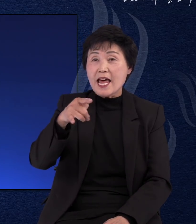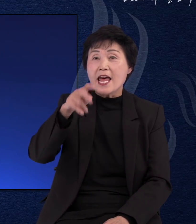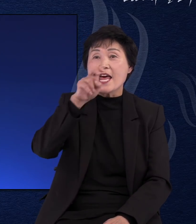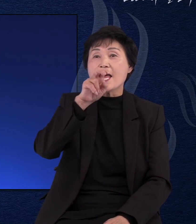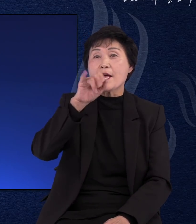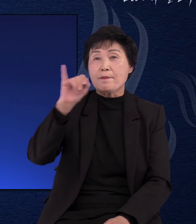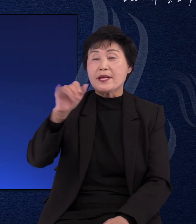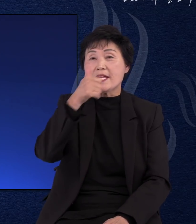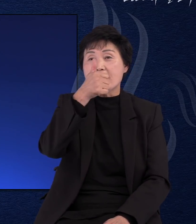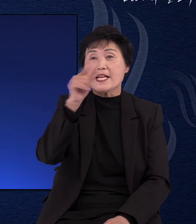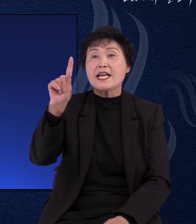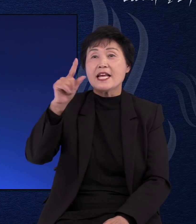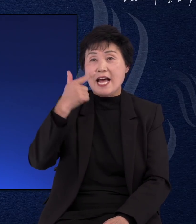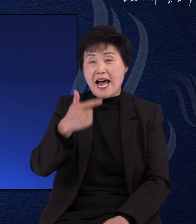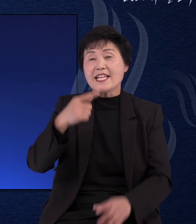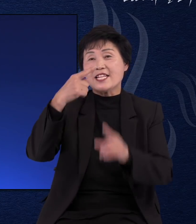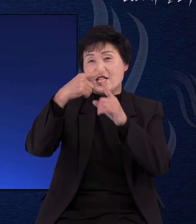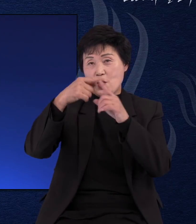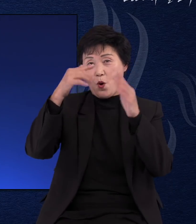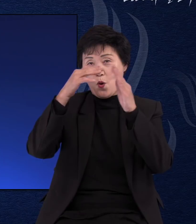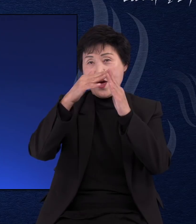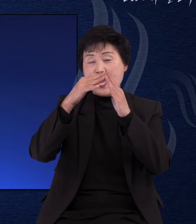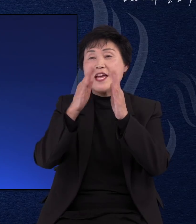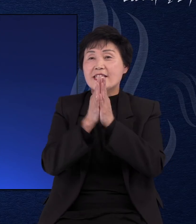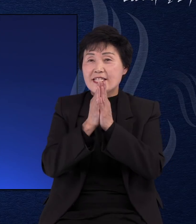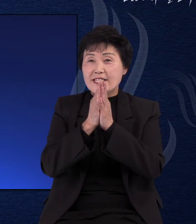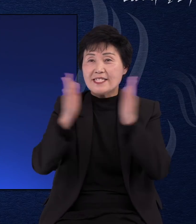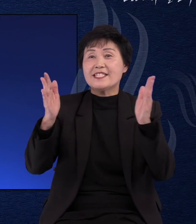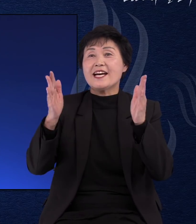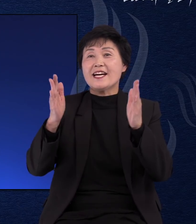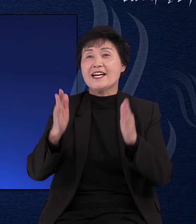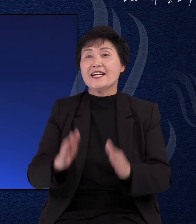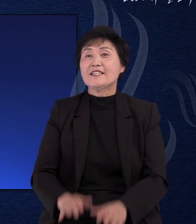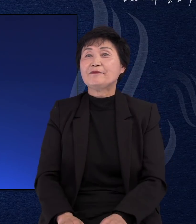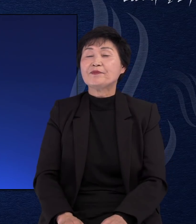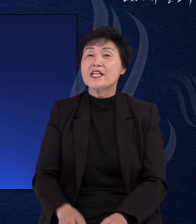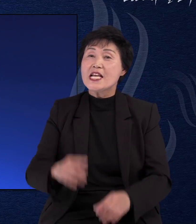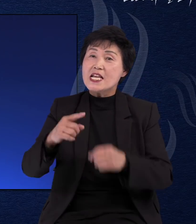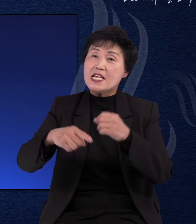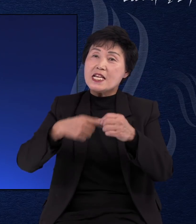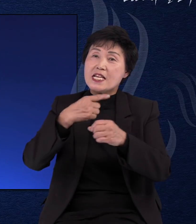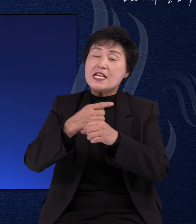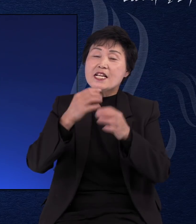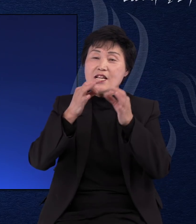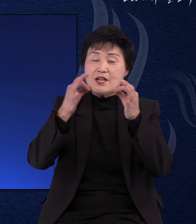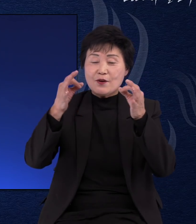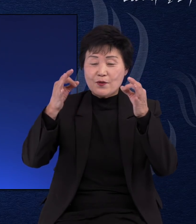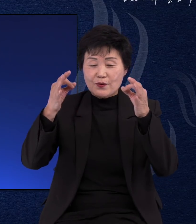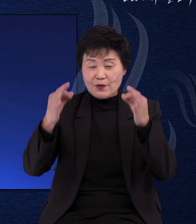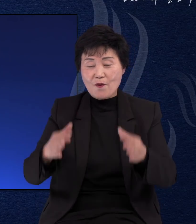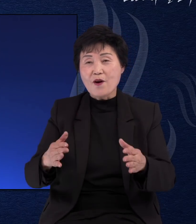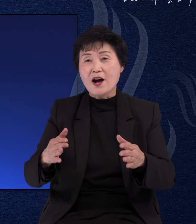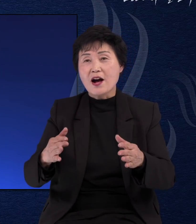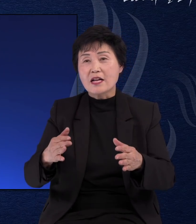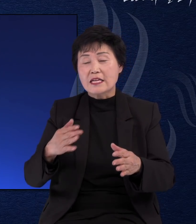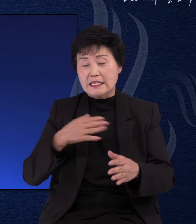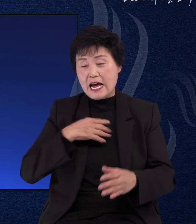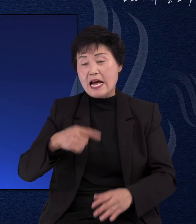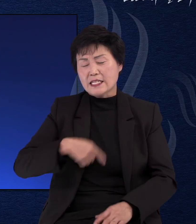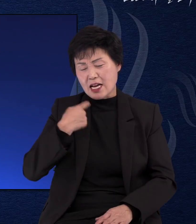거죠. 목회를 시작을 했는데, 여러분, 1년 동안은 참 저와의 싸움이